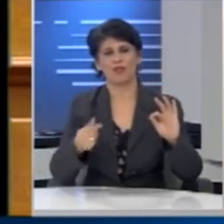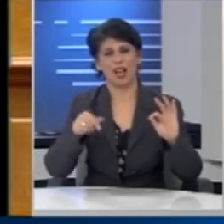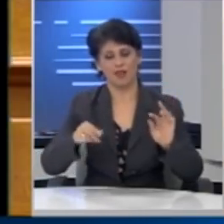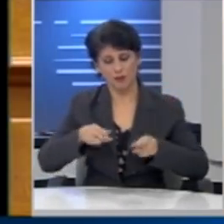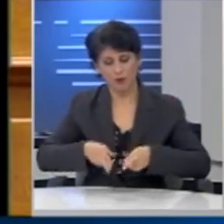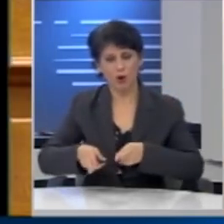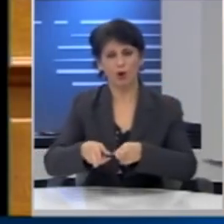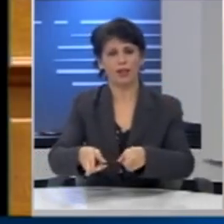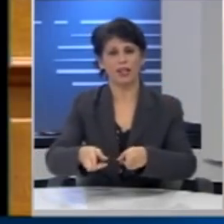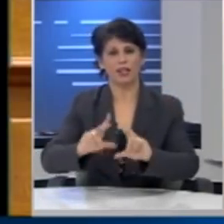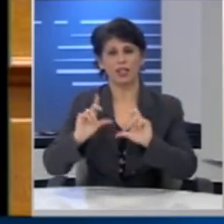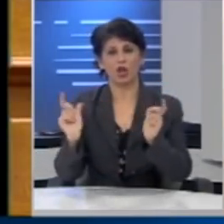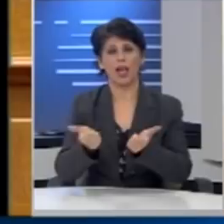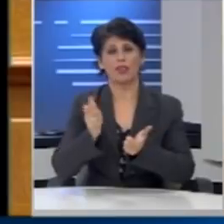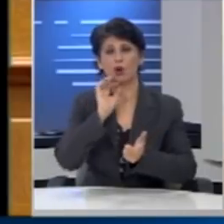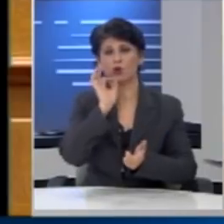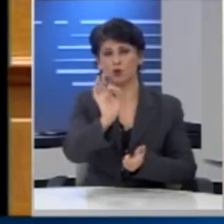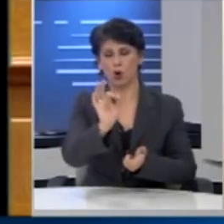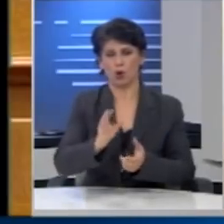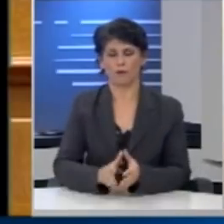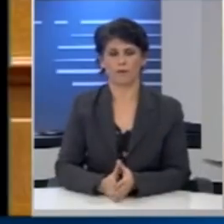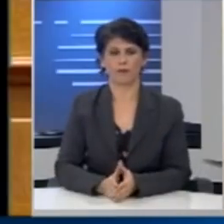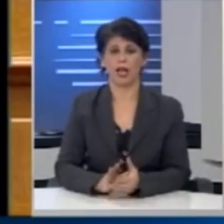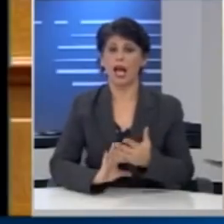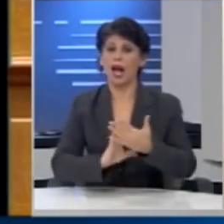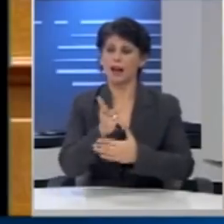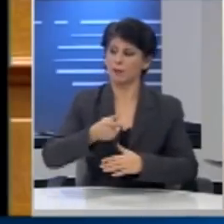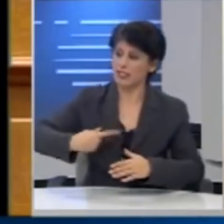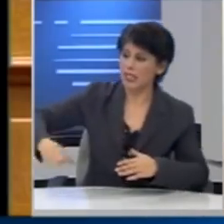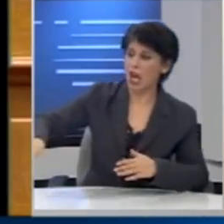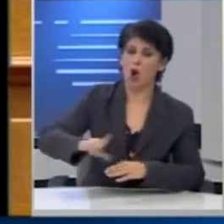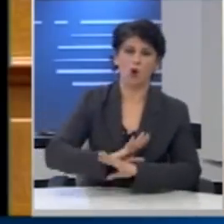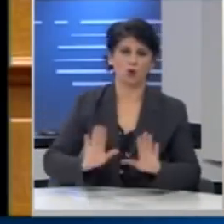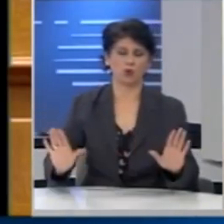αυτή πορεία προς τον εθνικό στόχο. Την ανάπτυξη για όλους.